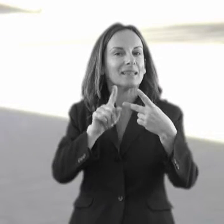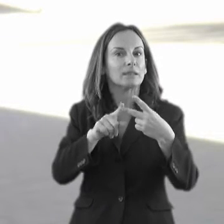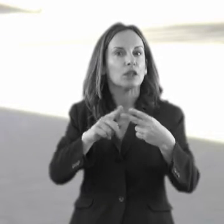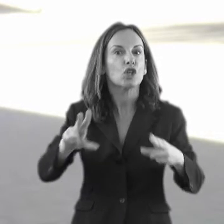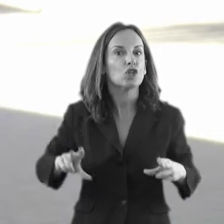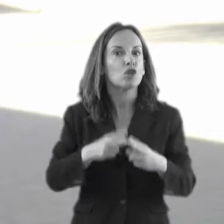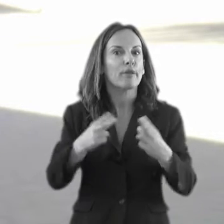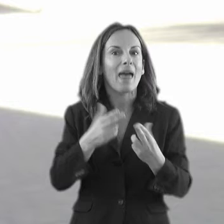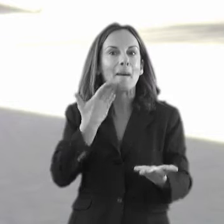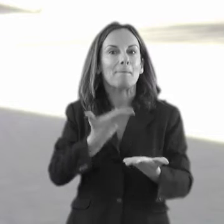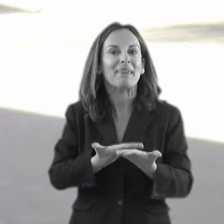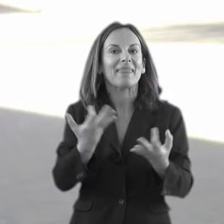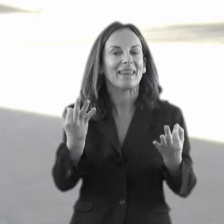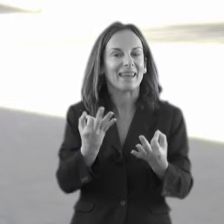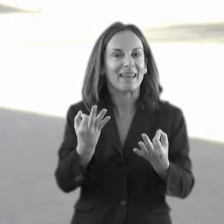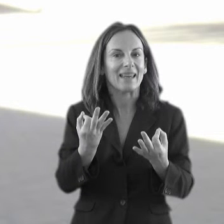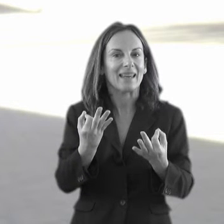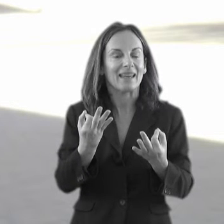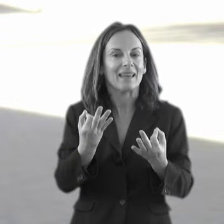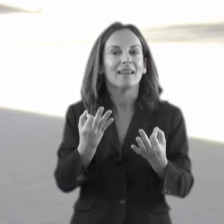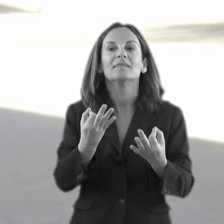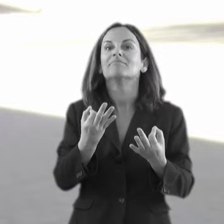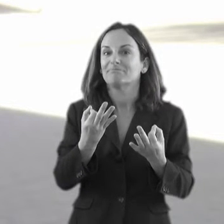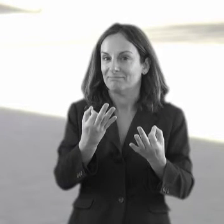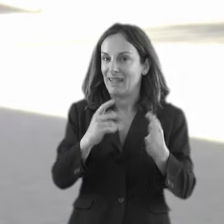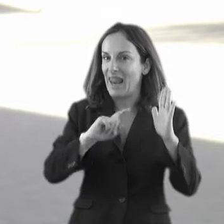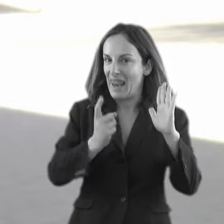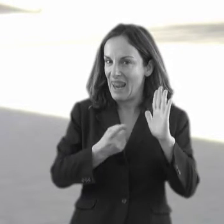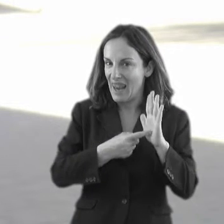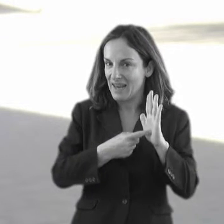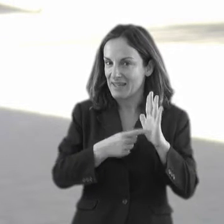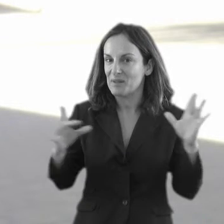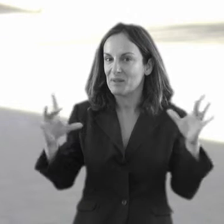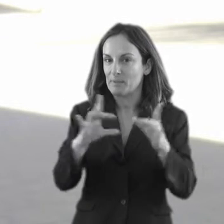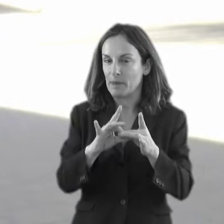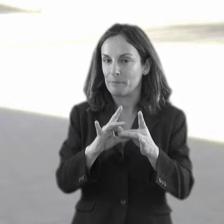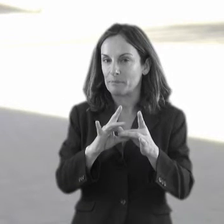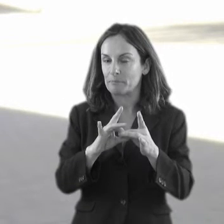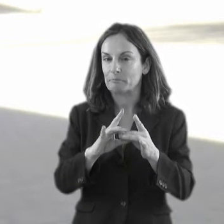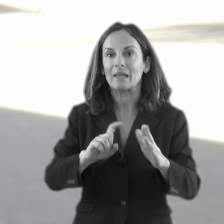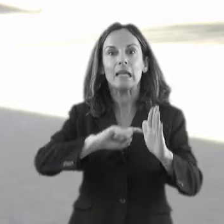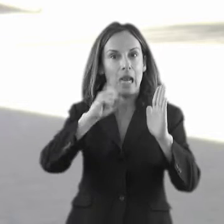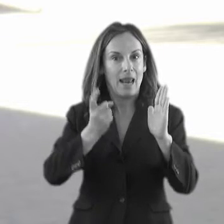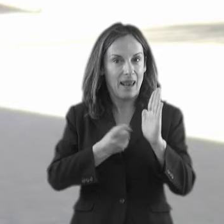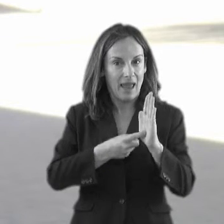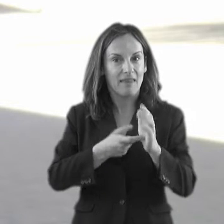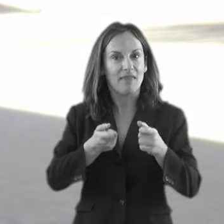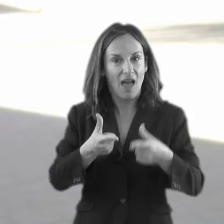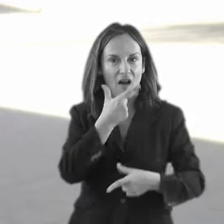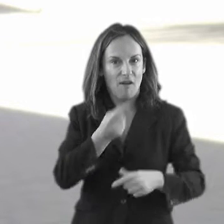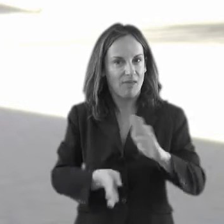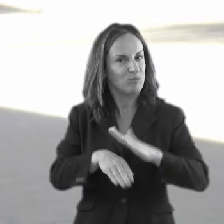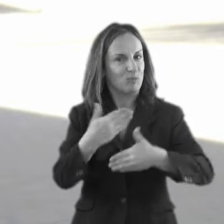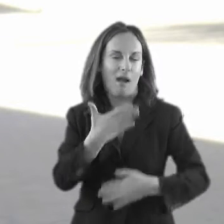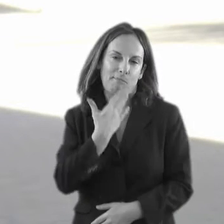Quin és el bé que la societat ha de protegir? La societat què ens demana? Quin mandat ens dona? Si la llei és